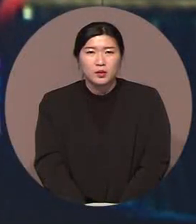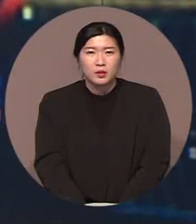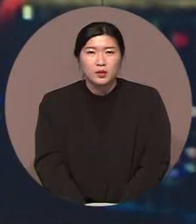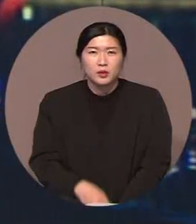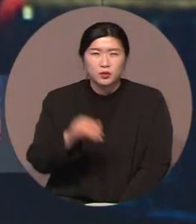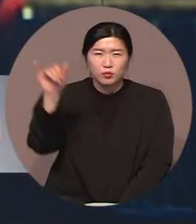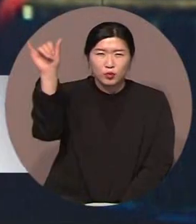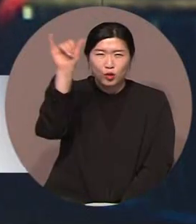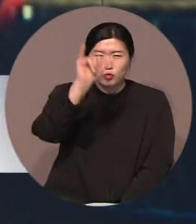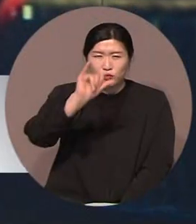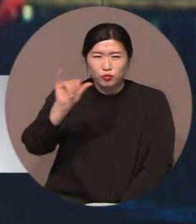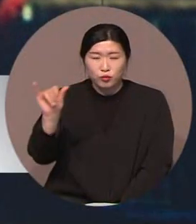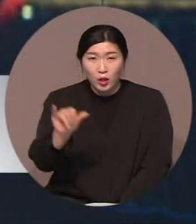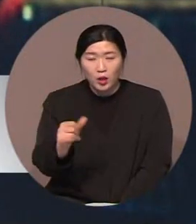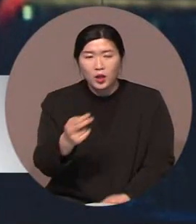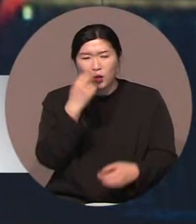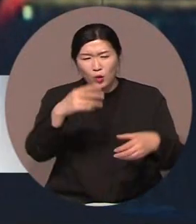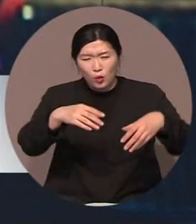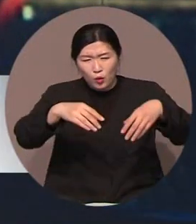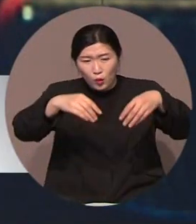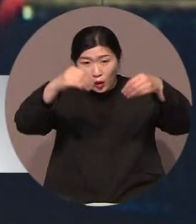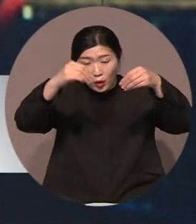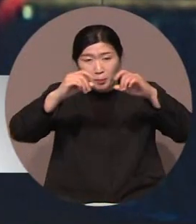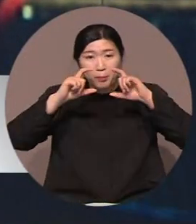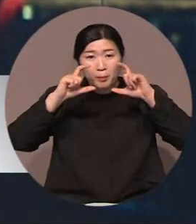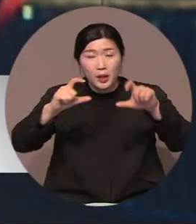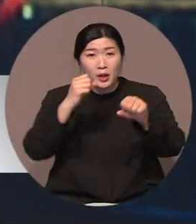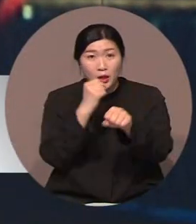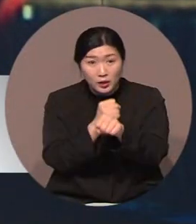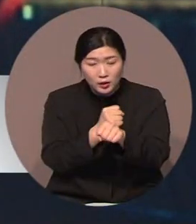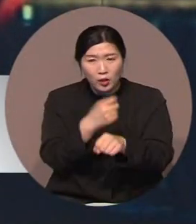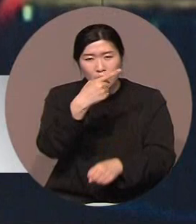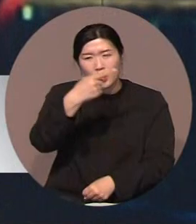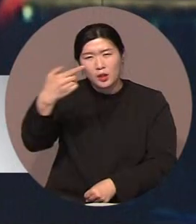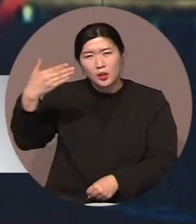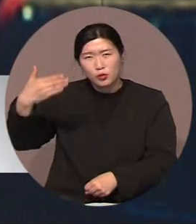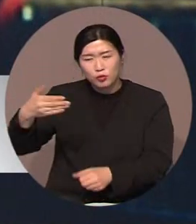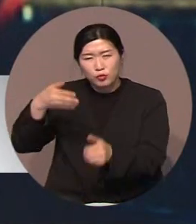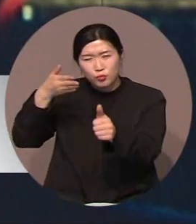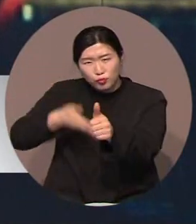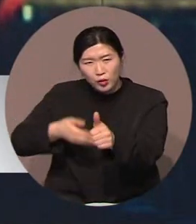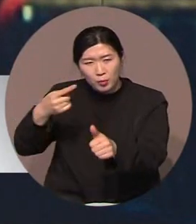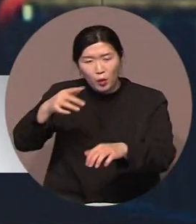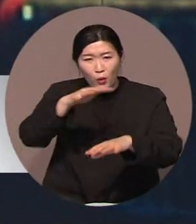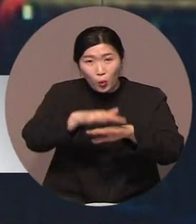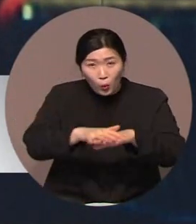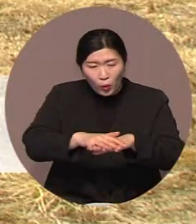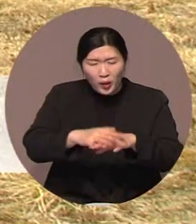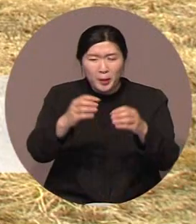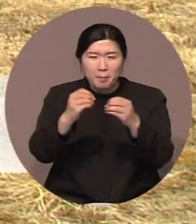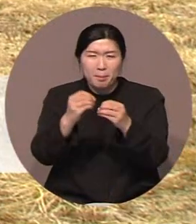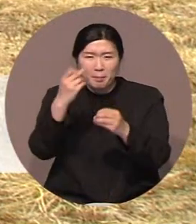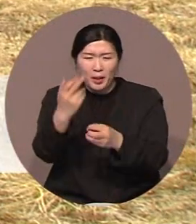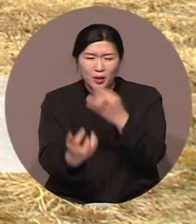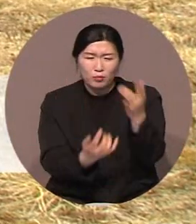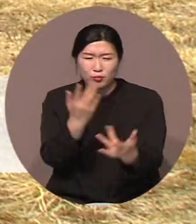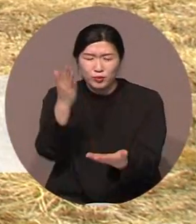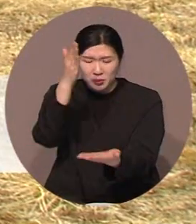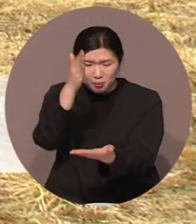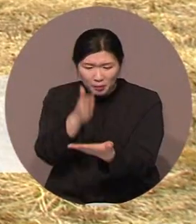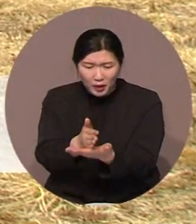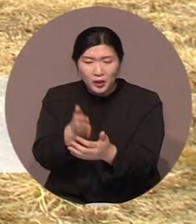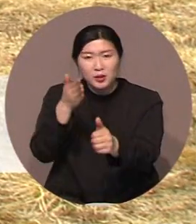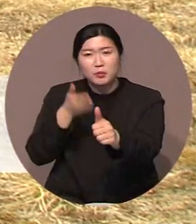전국 대부분 지역의 건조특보가 내려진 가운데 소방당국이 논밭두렁 태우기를 하지 말고 화제예방에